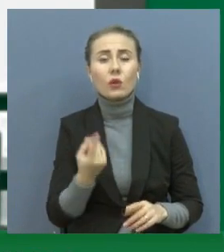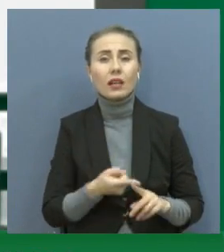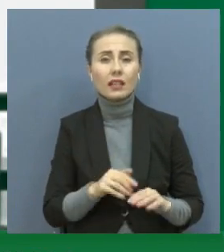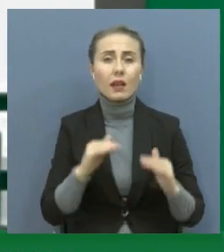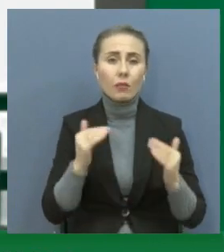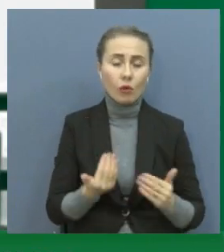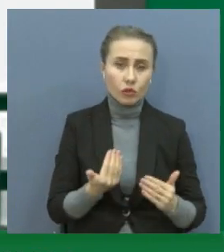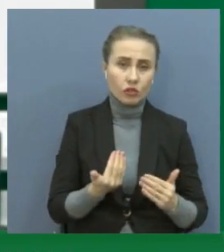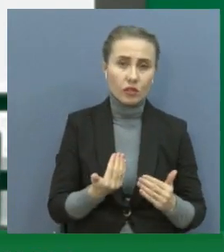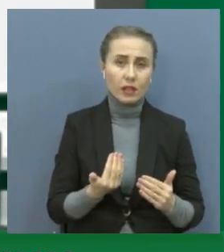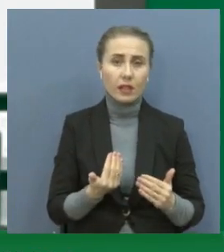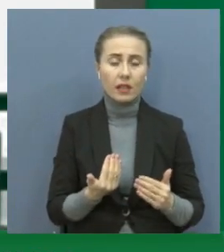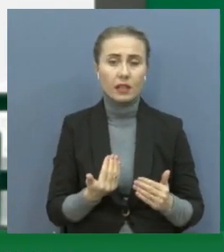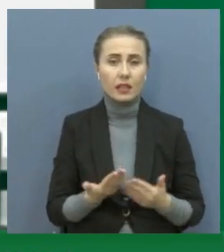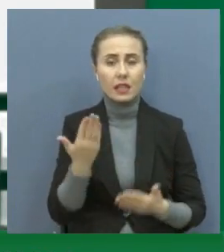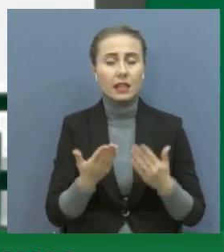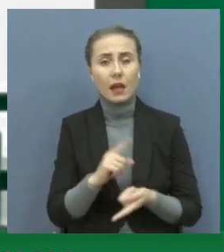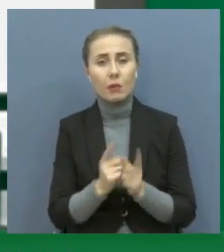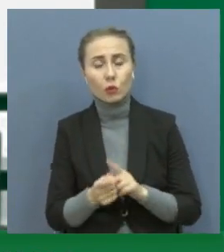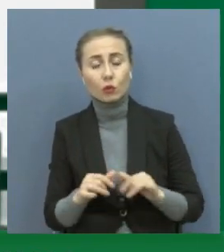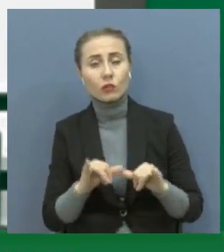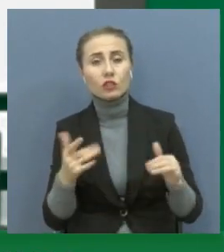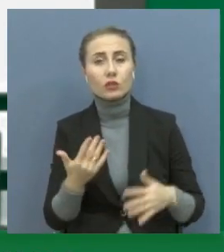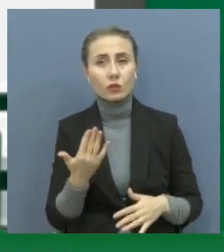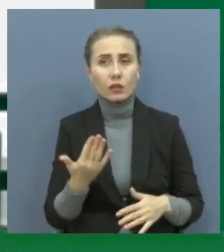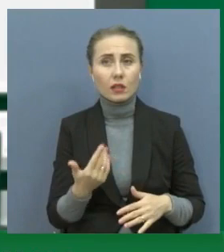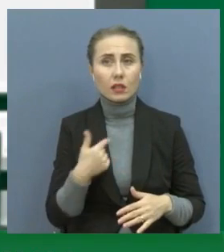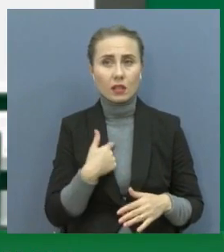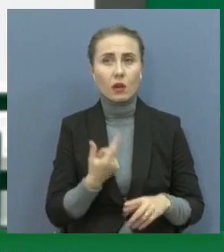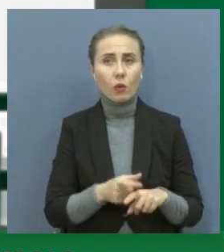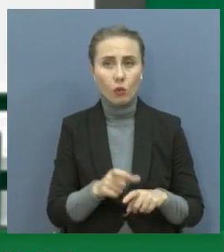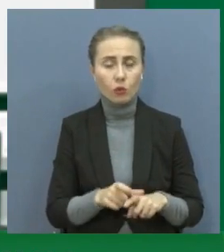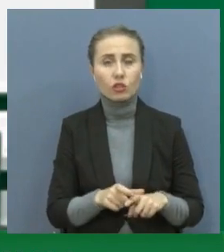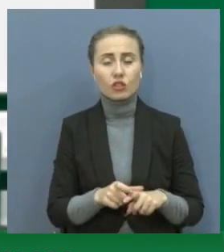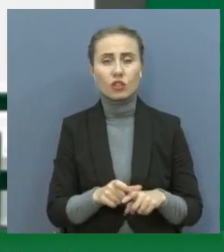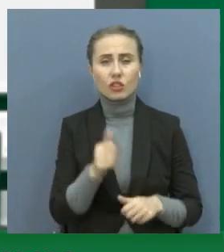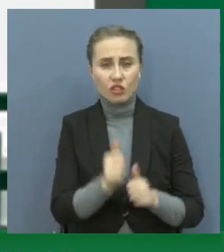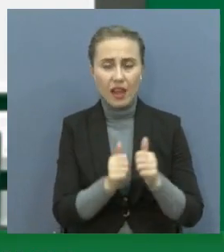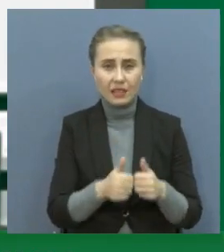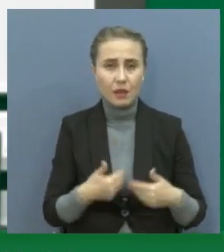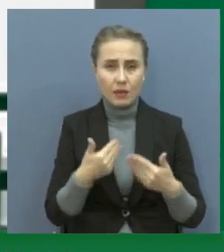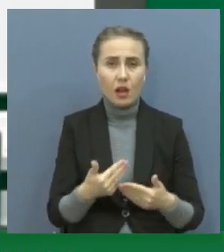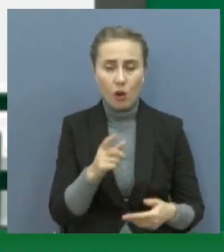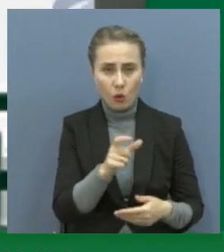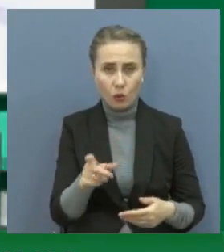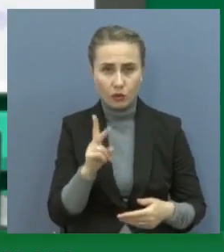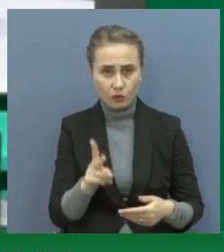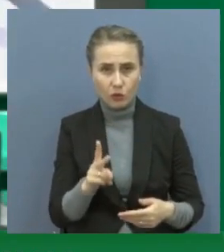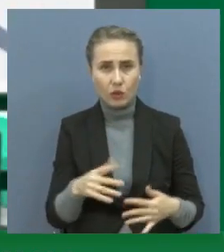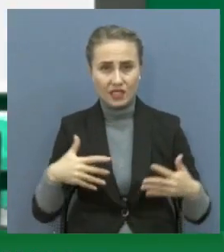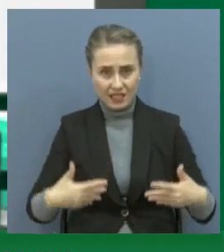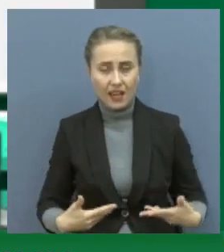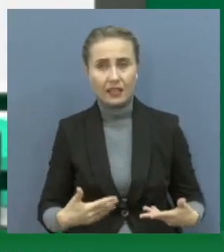уменьшилась тяга или насколько она, наоборот, увеличилась, потому что если... Я очень часто предлагаю людям, которые страдают от... Вот, от... Они